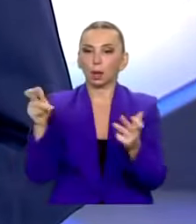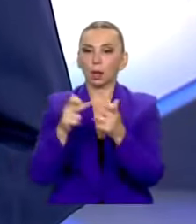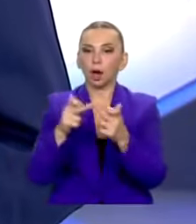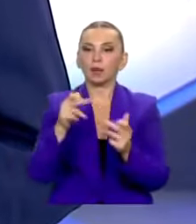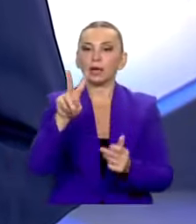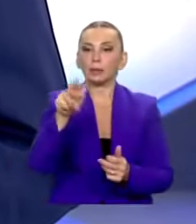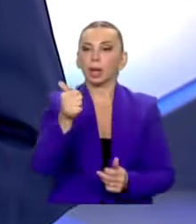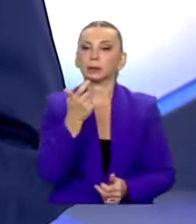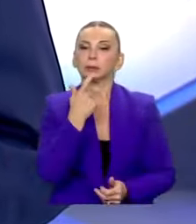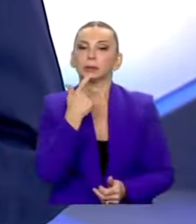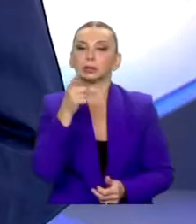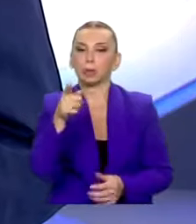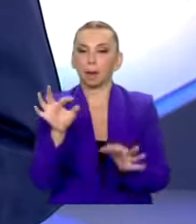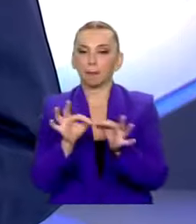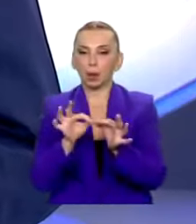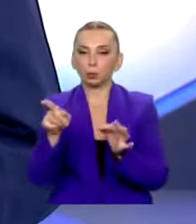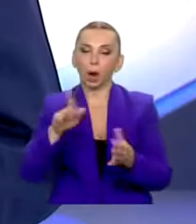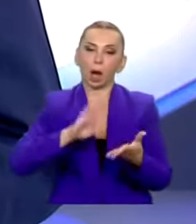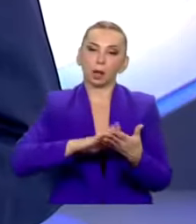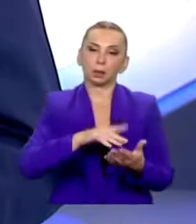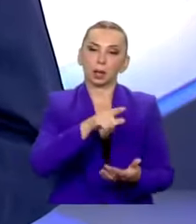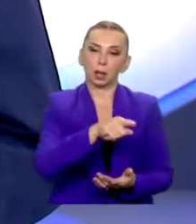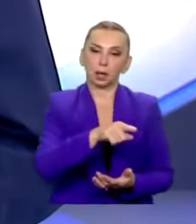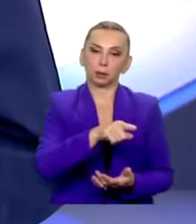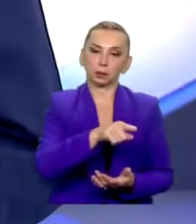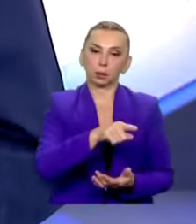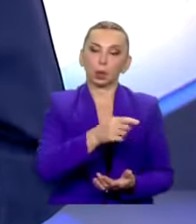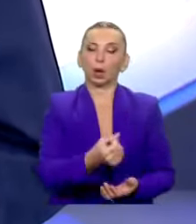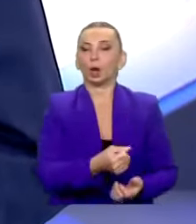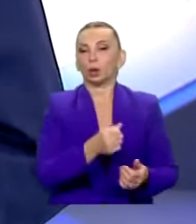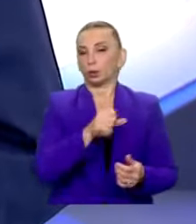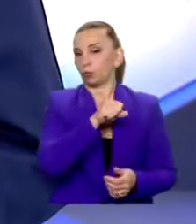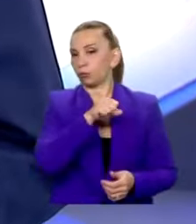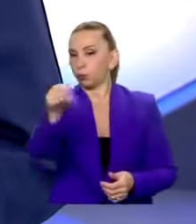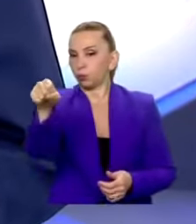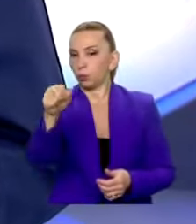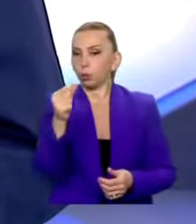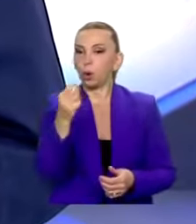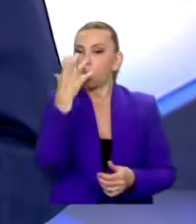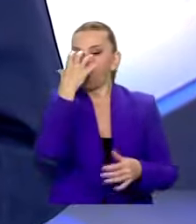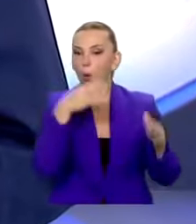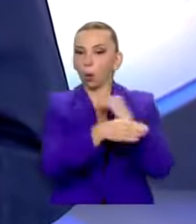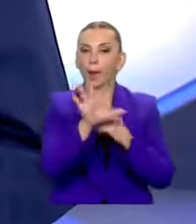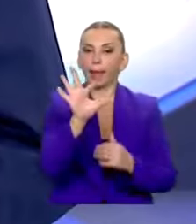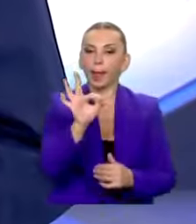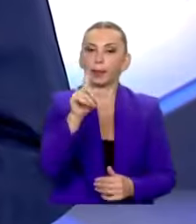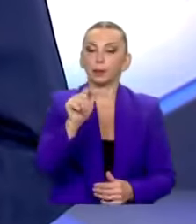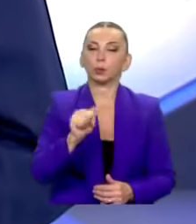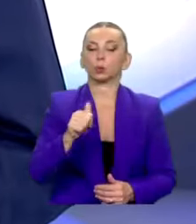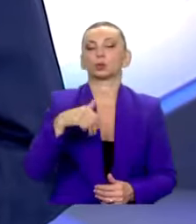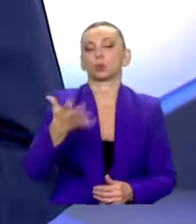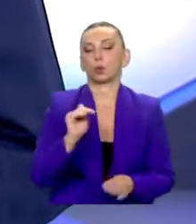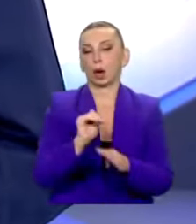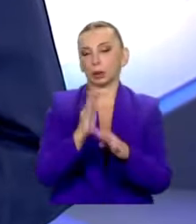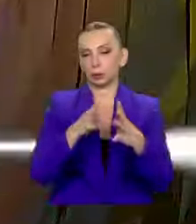26 yaşındaki Baturhan Gökbulut arkadaşının attığı yumrukla komalık oldu. 51 gün sonra da yaşam savaşını